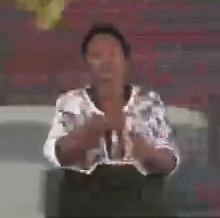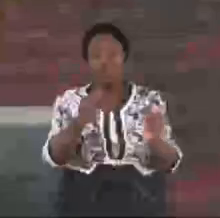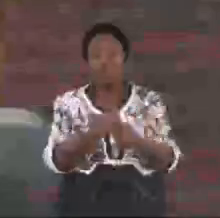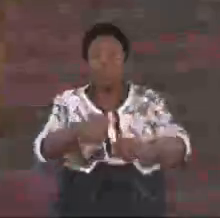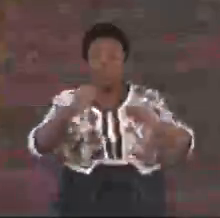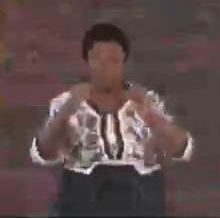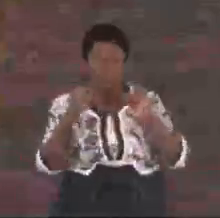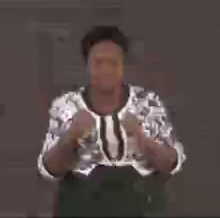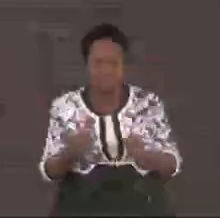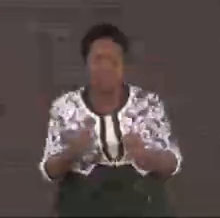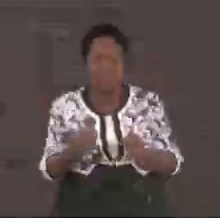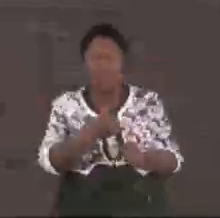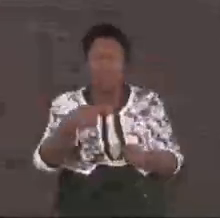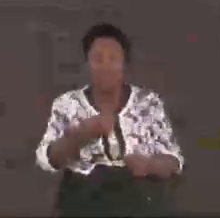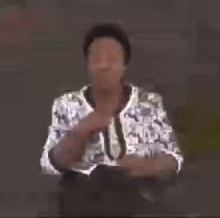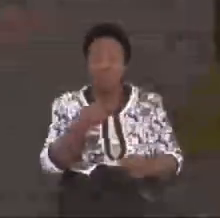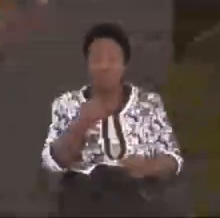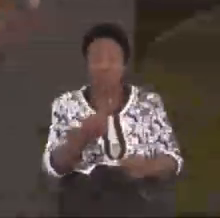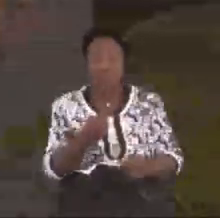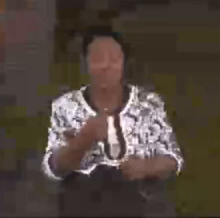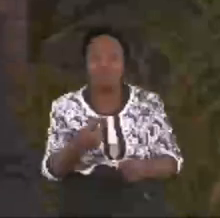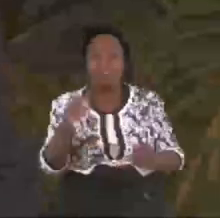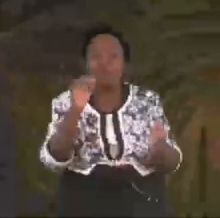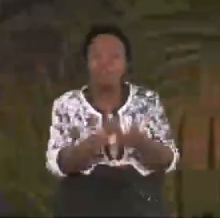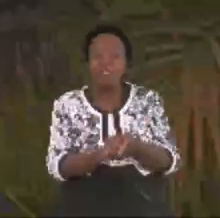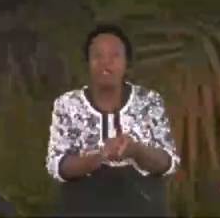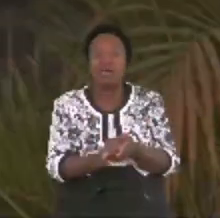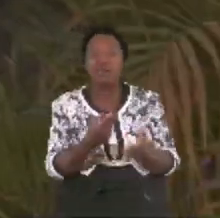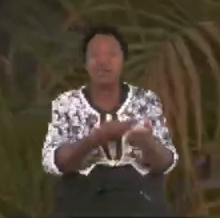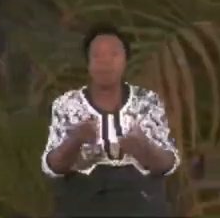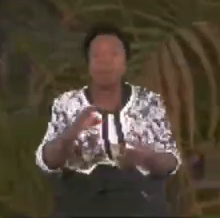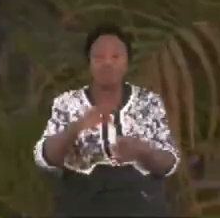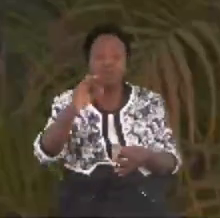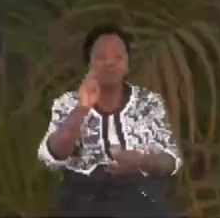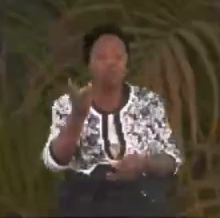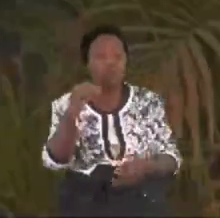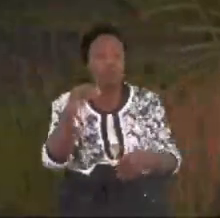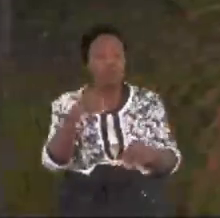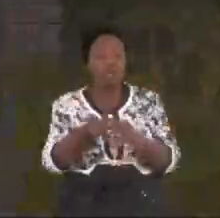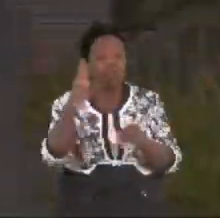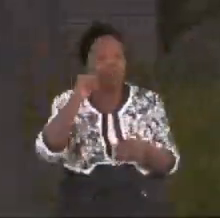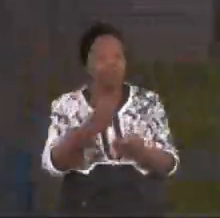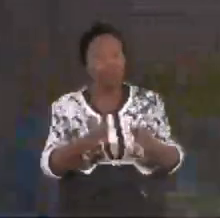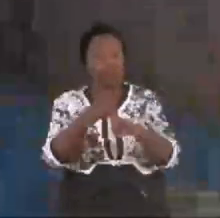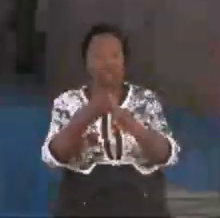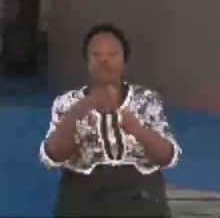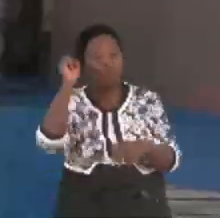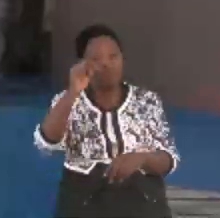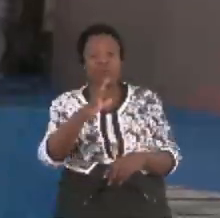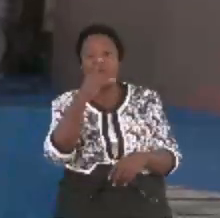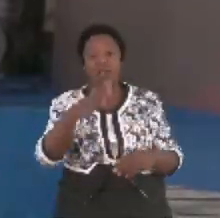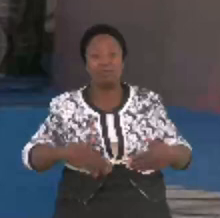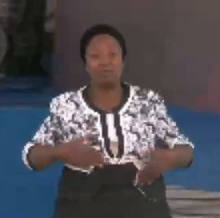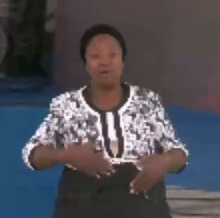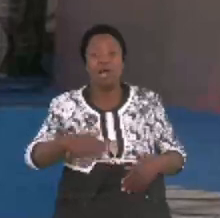Et on nous dit, ce Saint-Esprit était en lui, même depuis le sein de sa mère. Et le